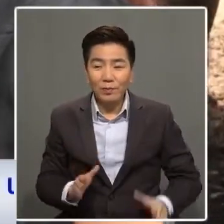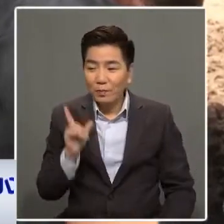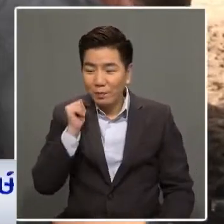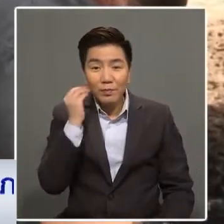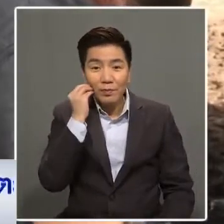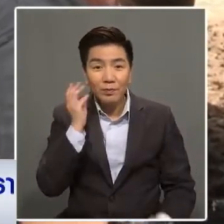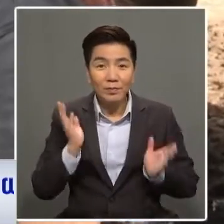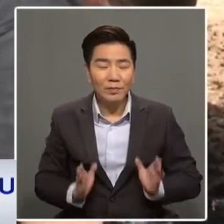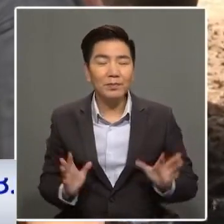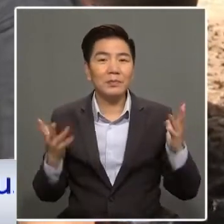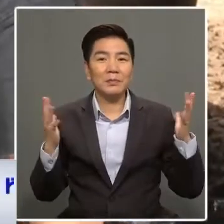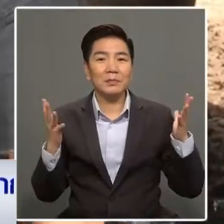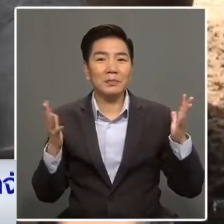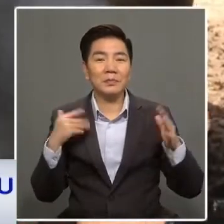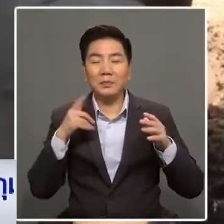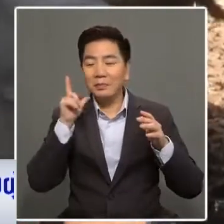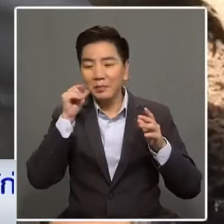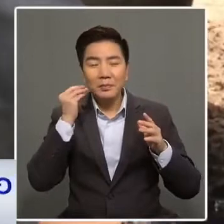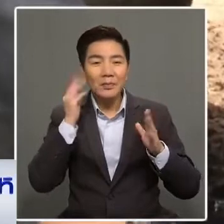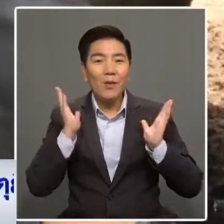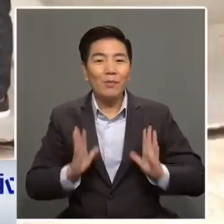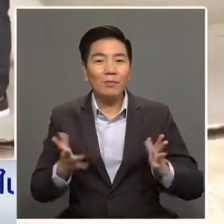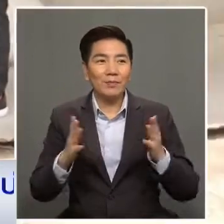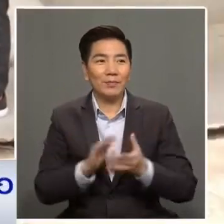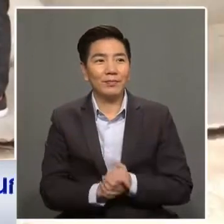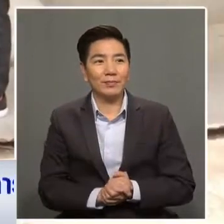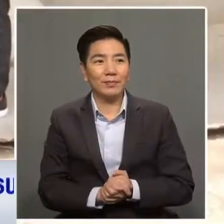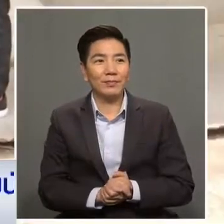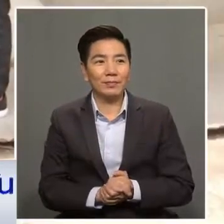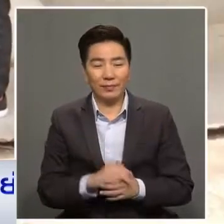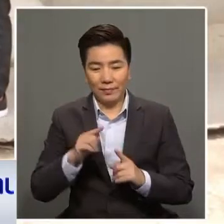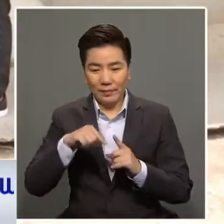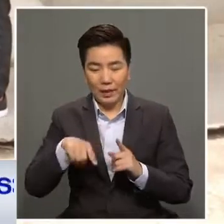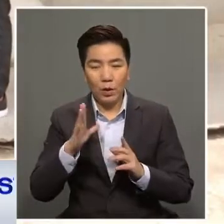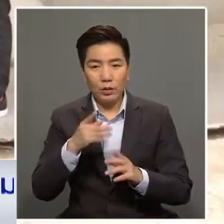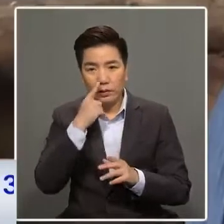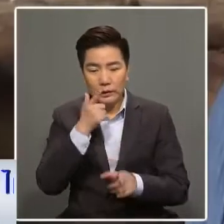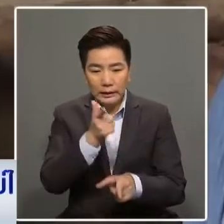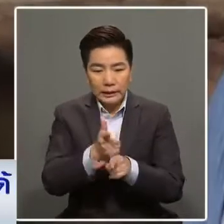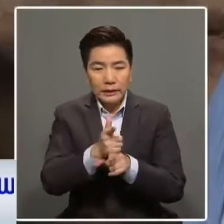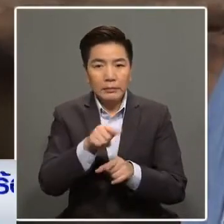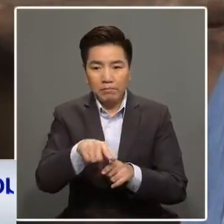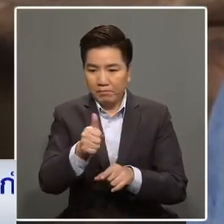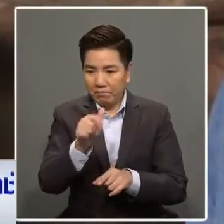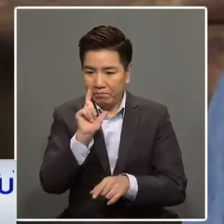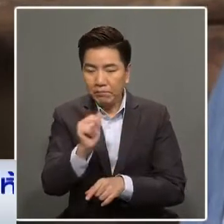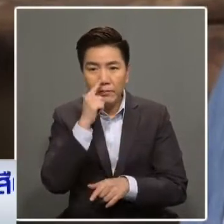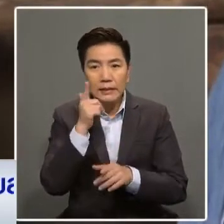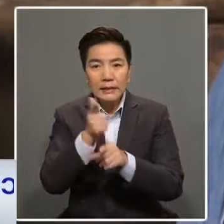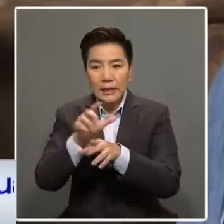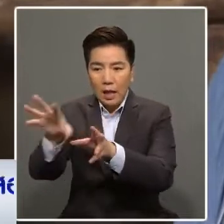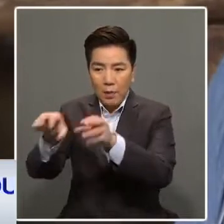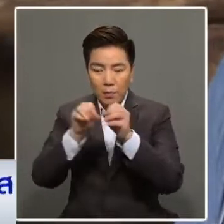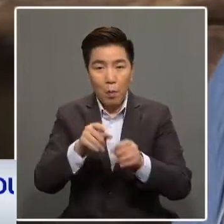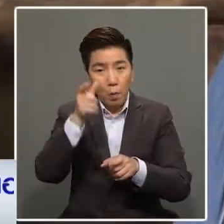ครับ ไม่มีแล้วใช่ไหม โอ้ย ก็แม่พันธุ์ที่นี่เขาก็จะนิยมมาซื้อไปเพราะว่าวัวส